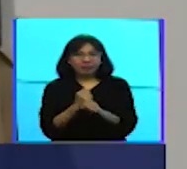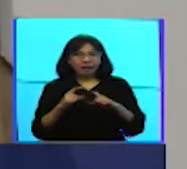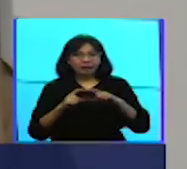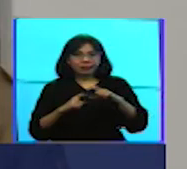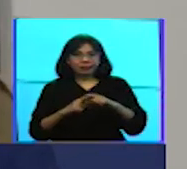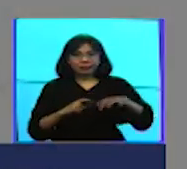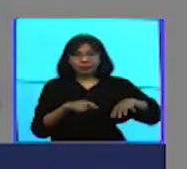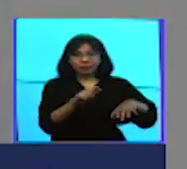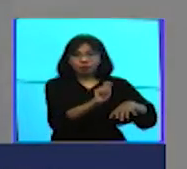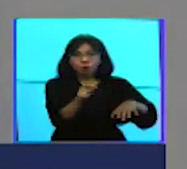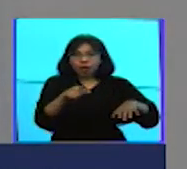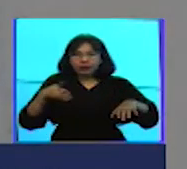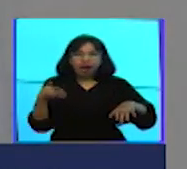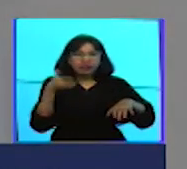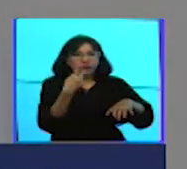sampai